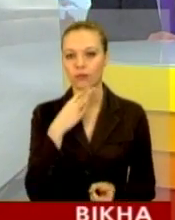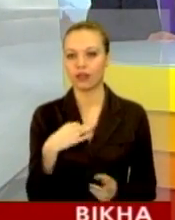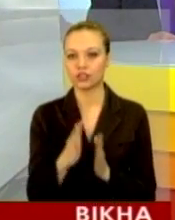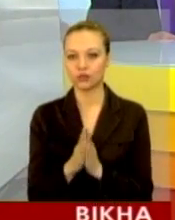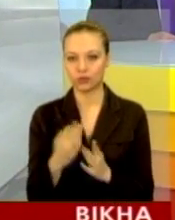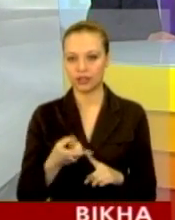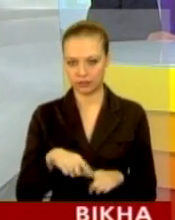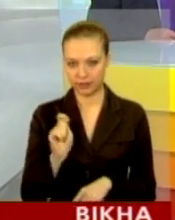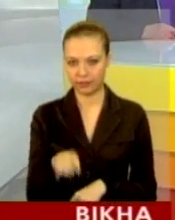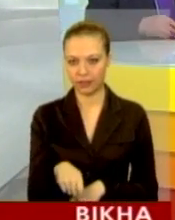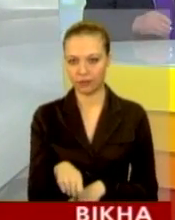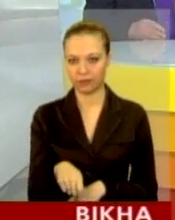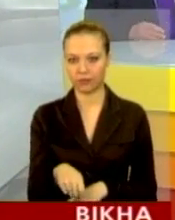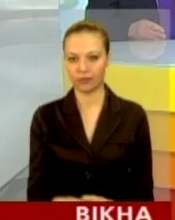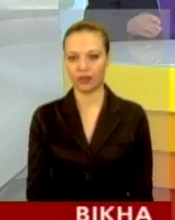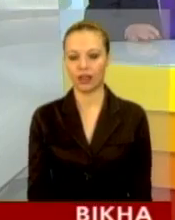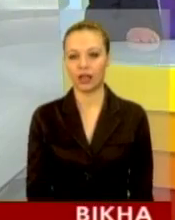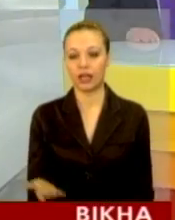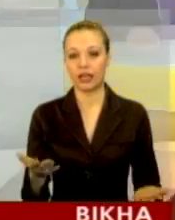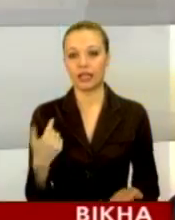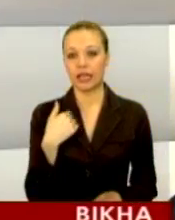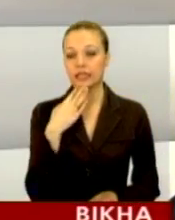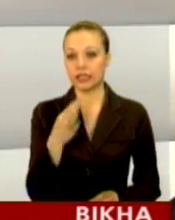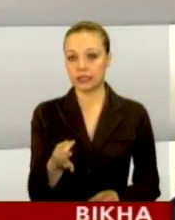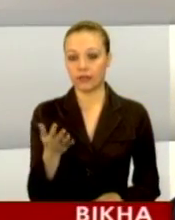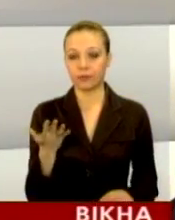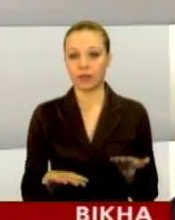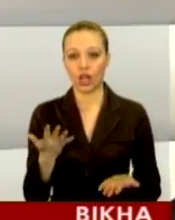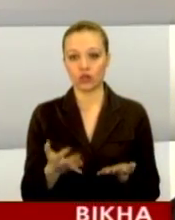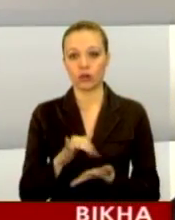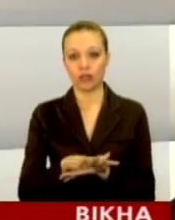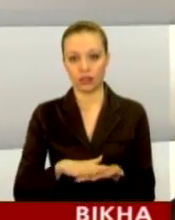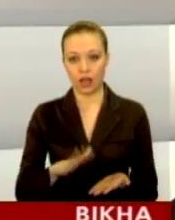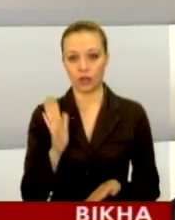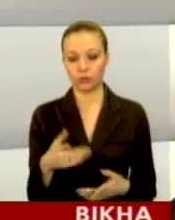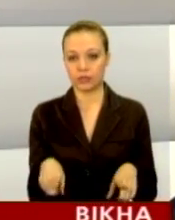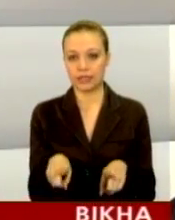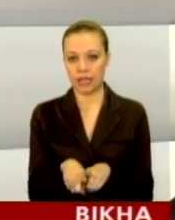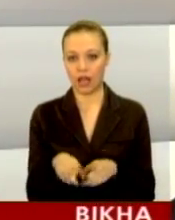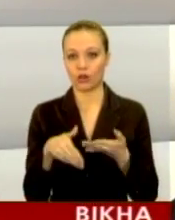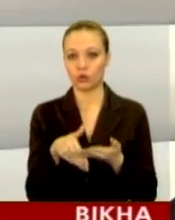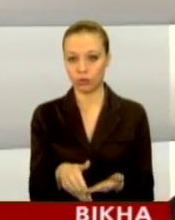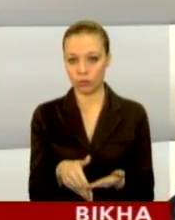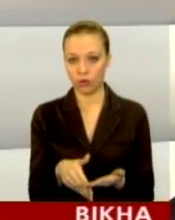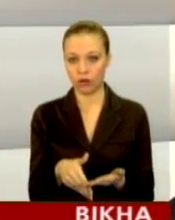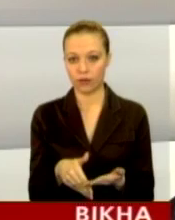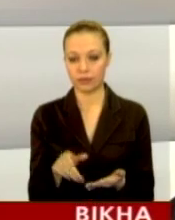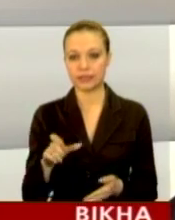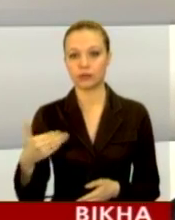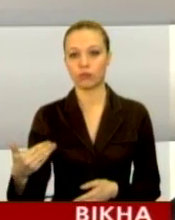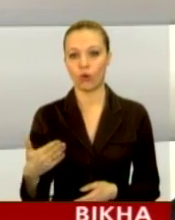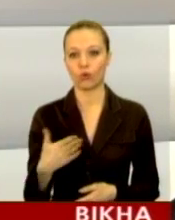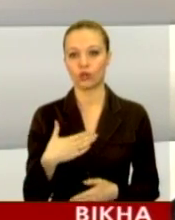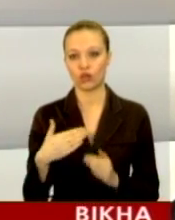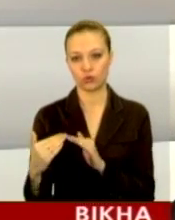ласка, це війна? Ну, я сказав, якщо і надалі буде така допомога з боку